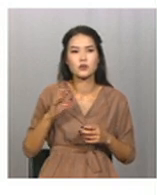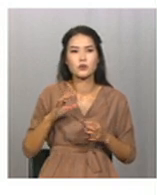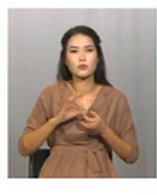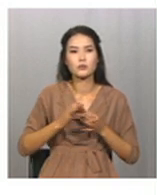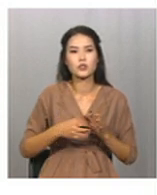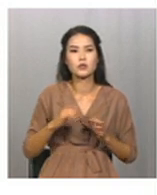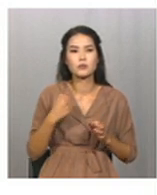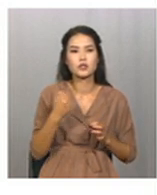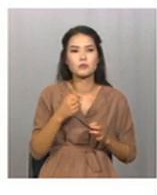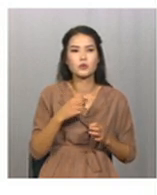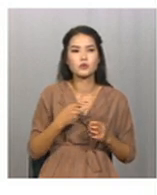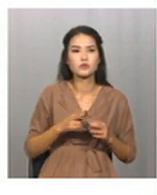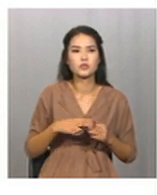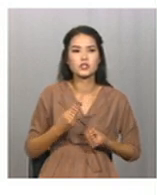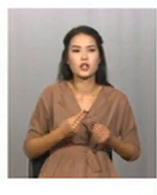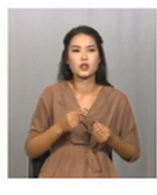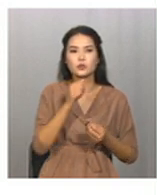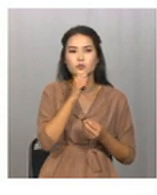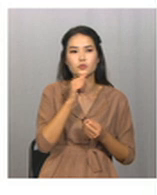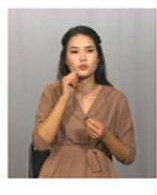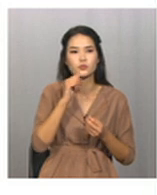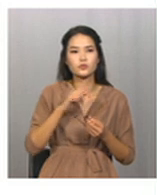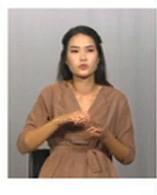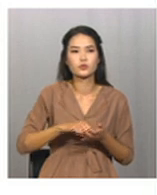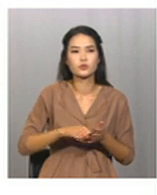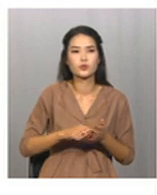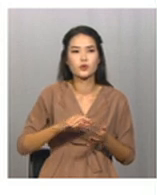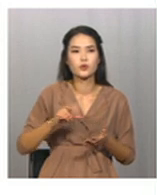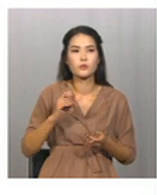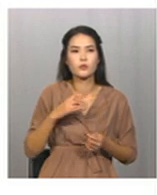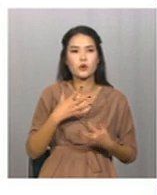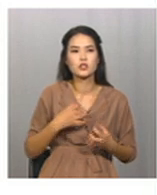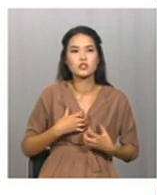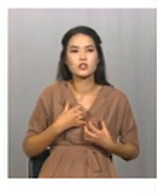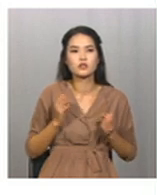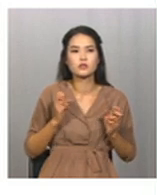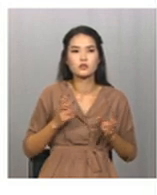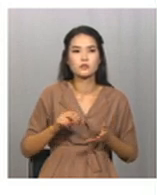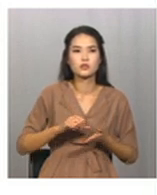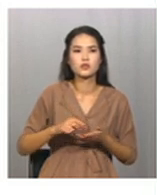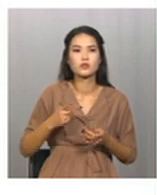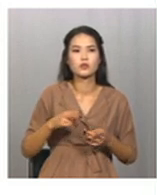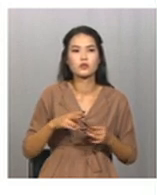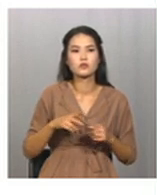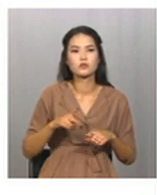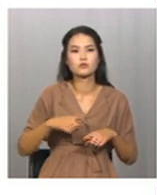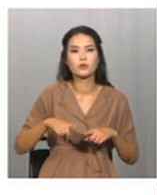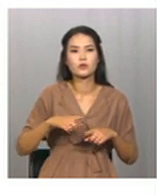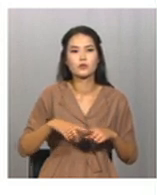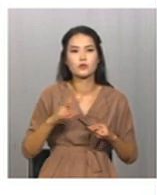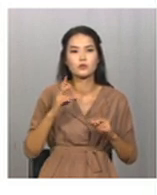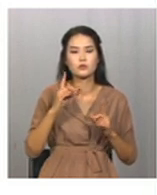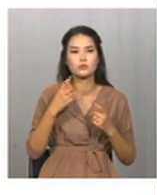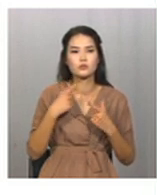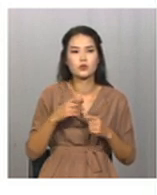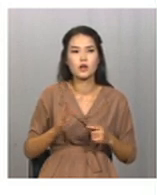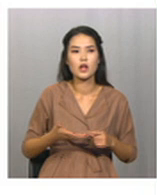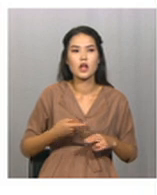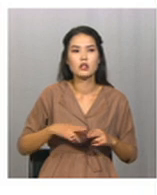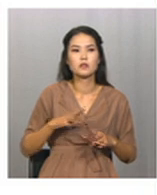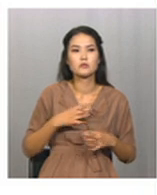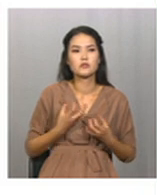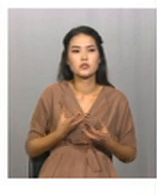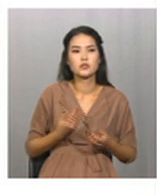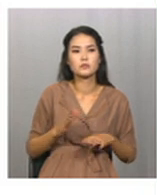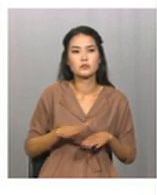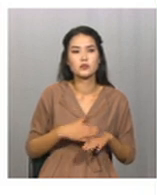ему суждено сыграть ключевую роль в поразительных и страшных событиях, которые вскоре воспоследовали. Это был весьма миловидный